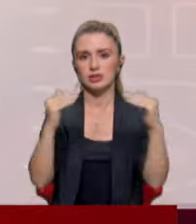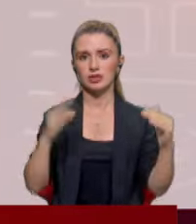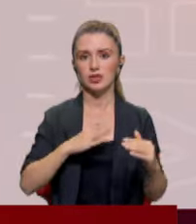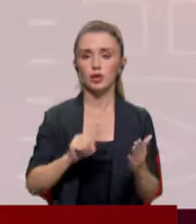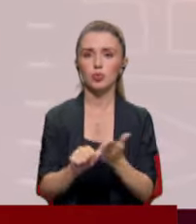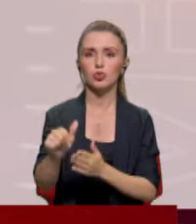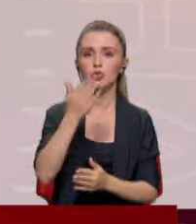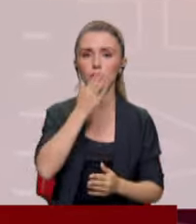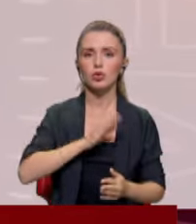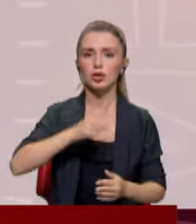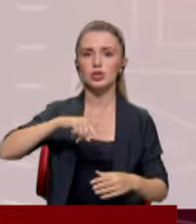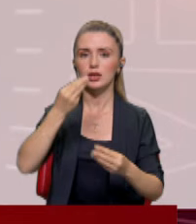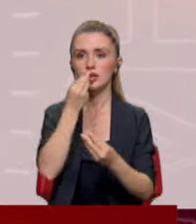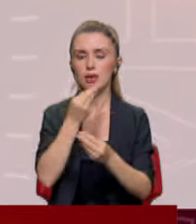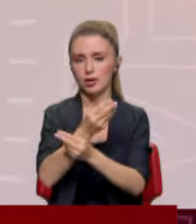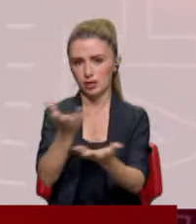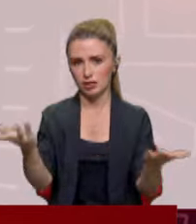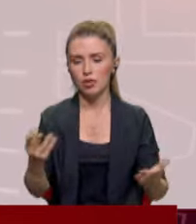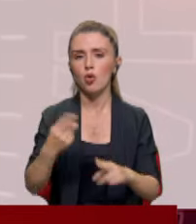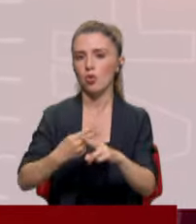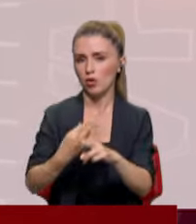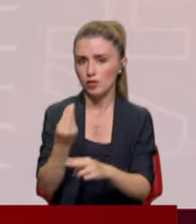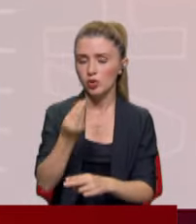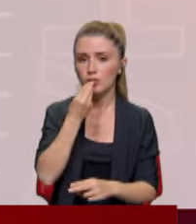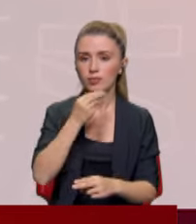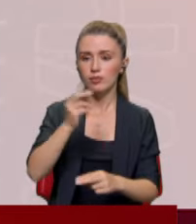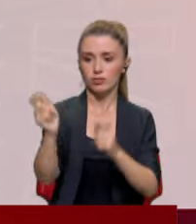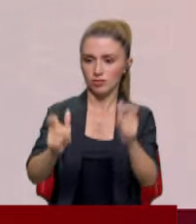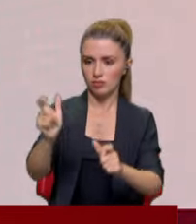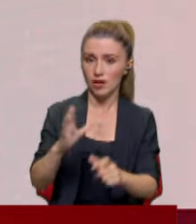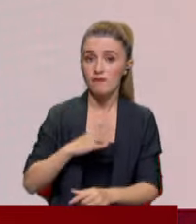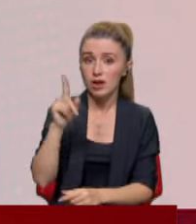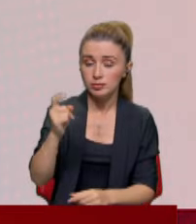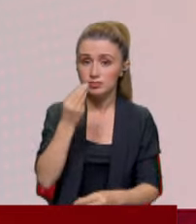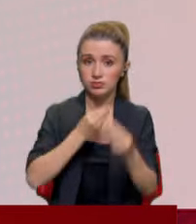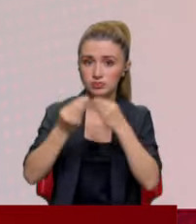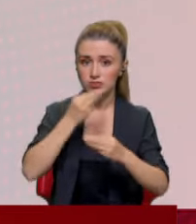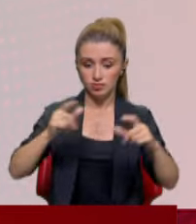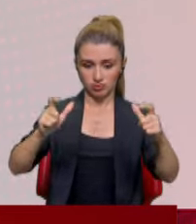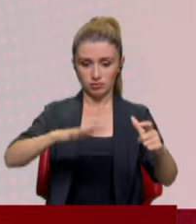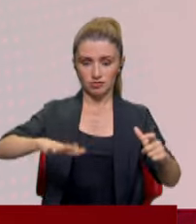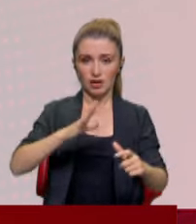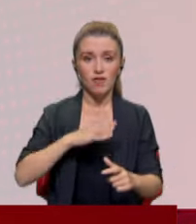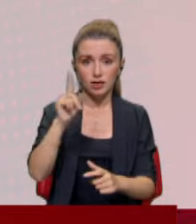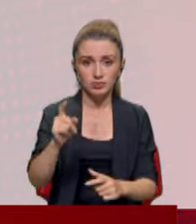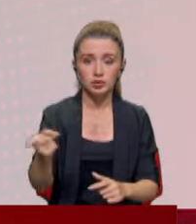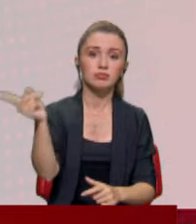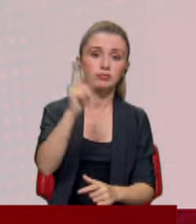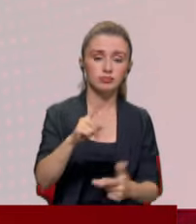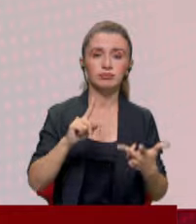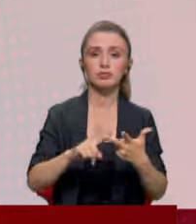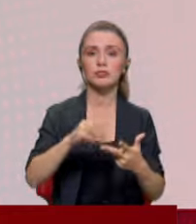Bütün öğrencilere yemek vereceğimizi varsayalım. Yemek verecek personel var mı? Yemek yiyecekleri alan var mı? Bir diğer